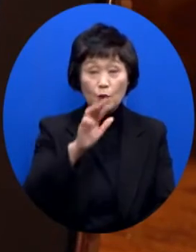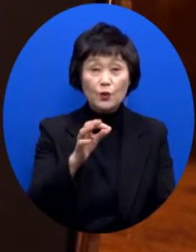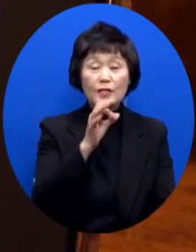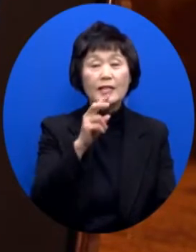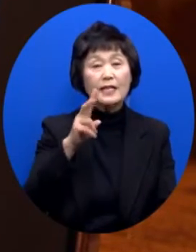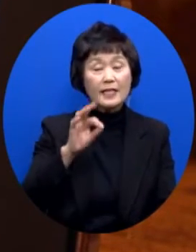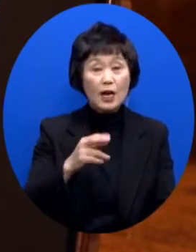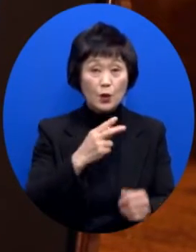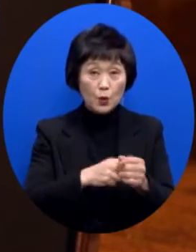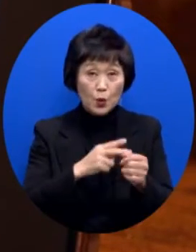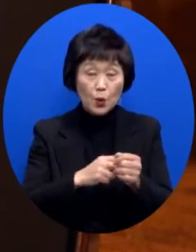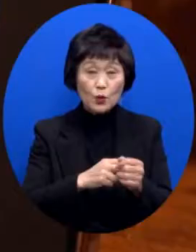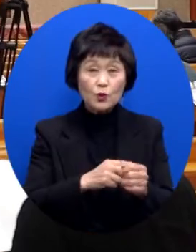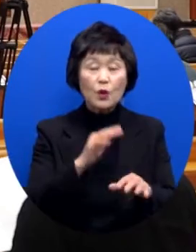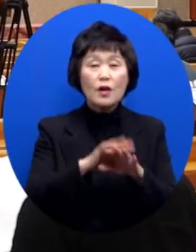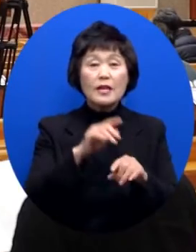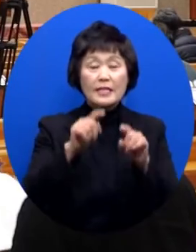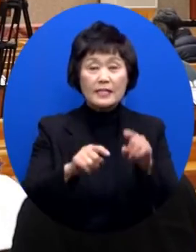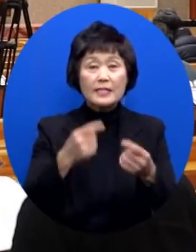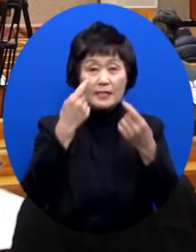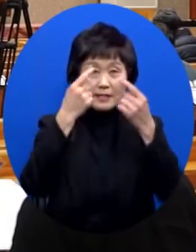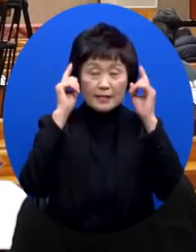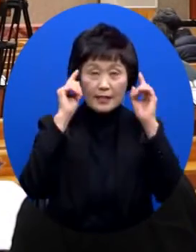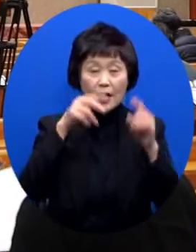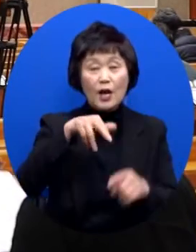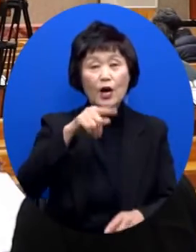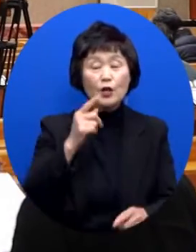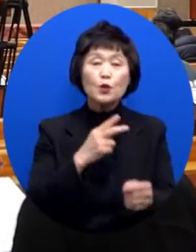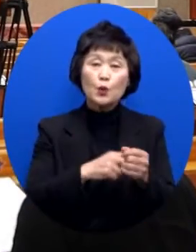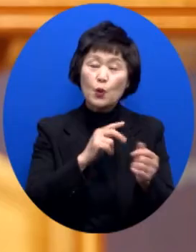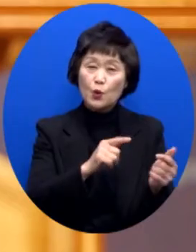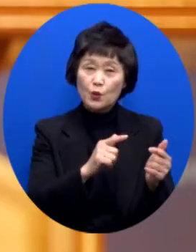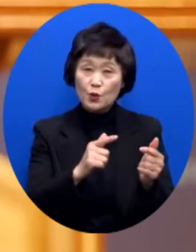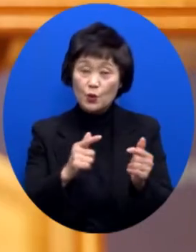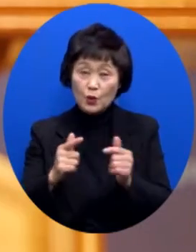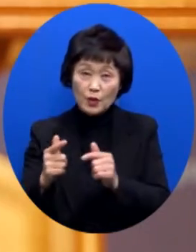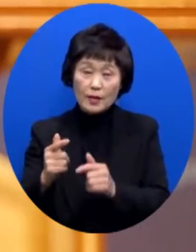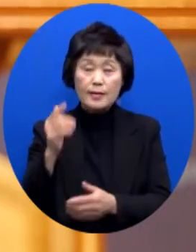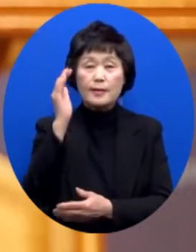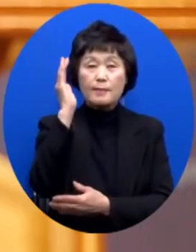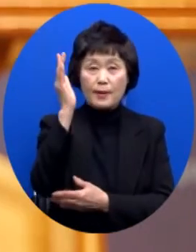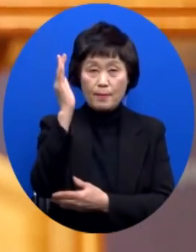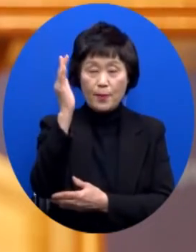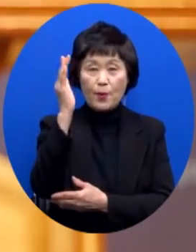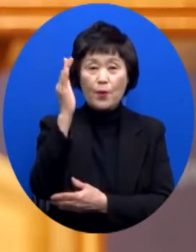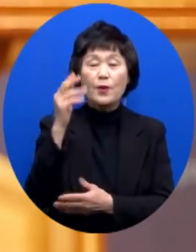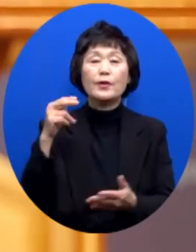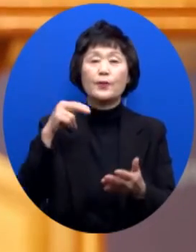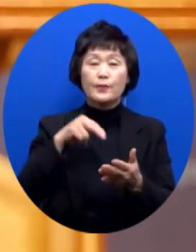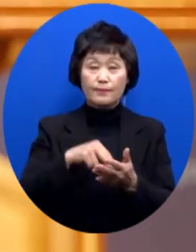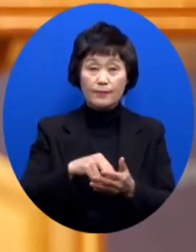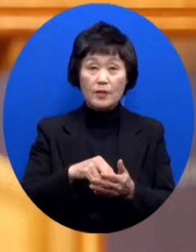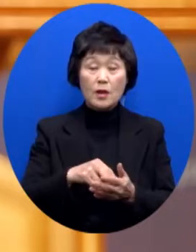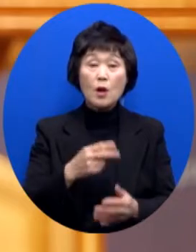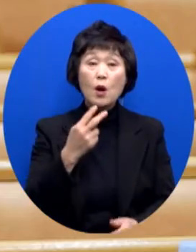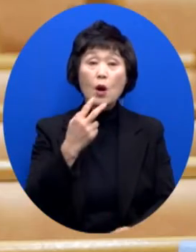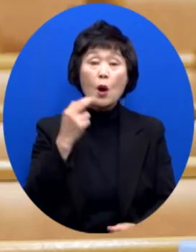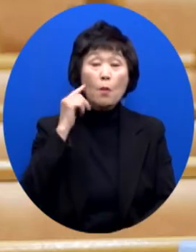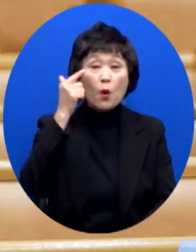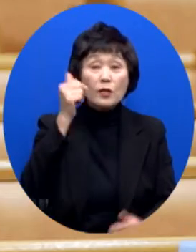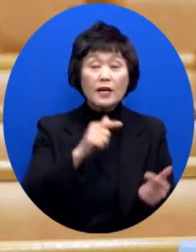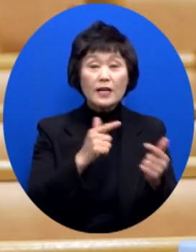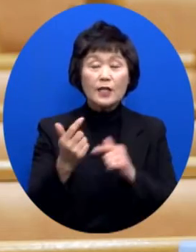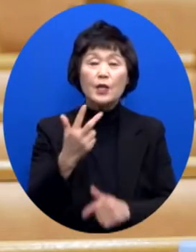표 교수 최 천 신학대학원 대학교 조성돈 교수 등이 기조 발제자로 참여해 목회자 이중직 에 대한 실천